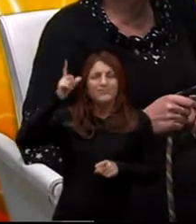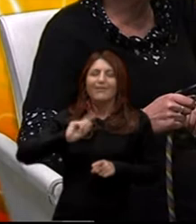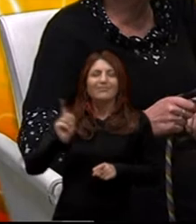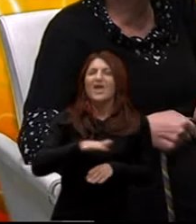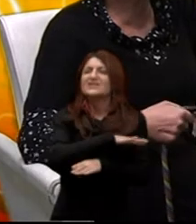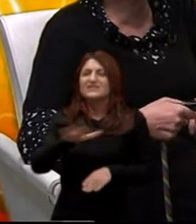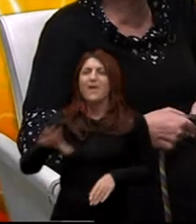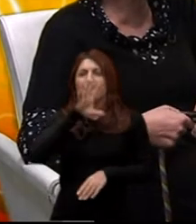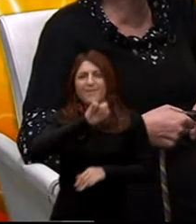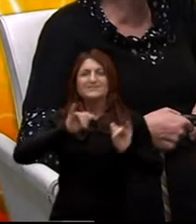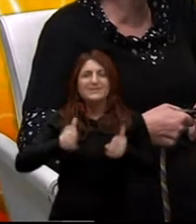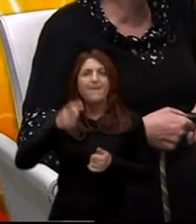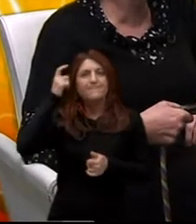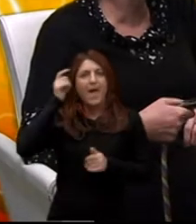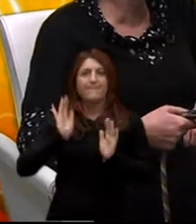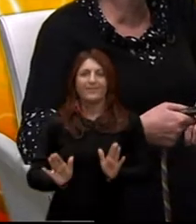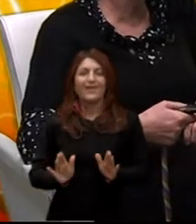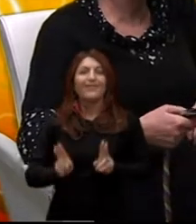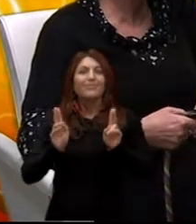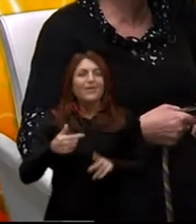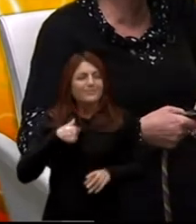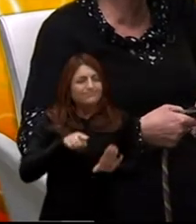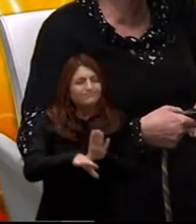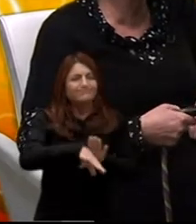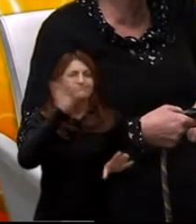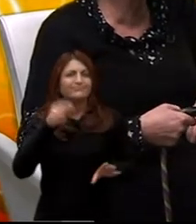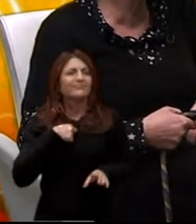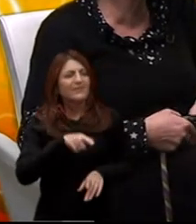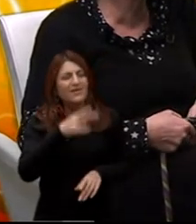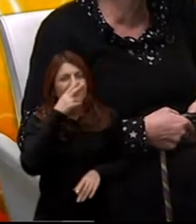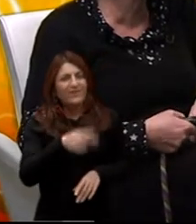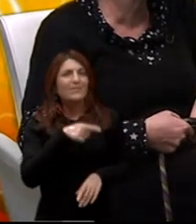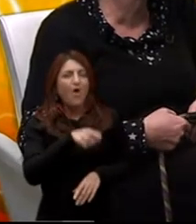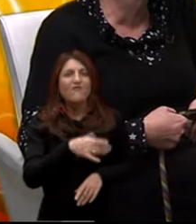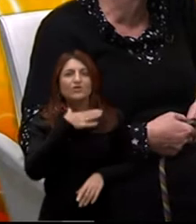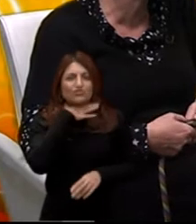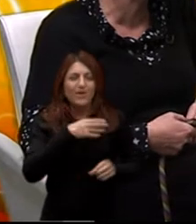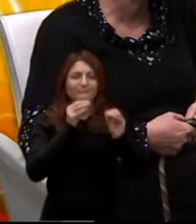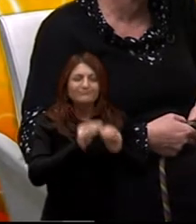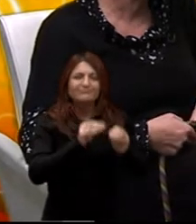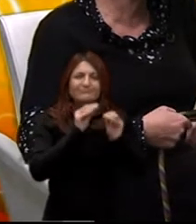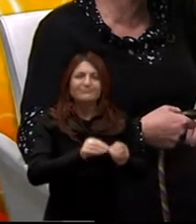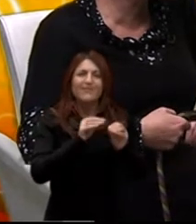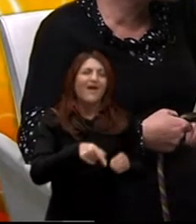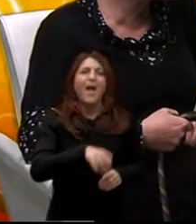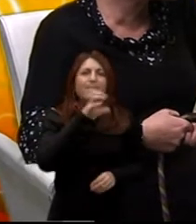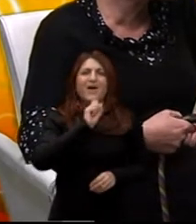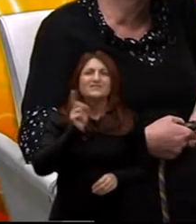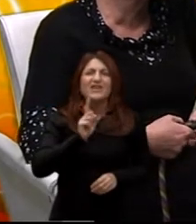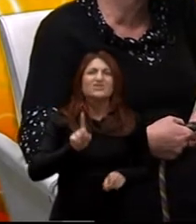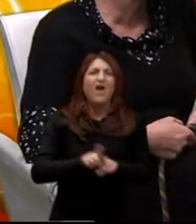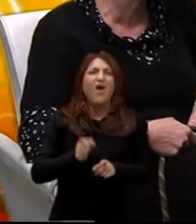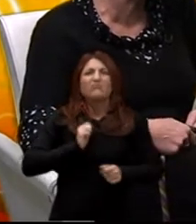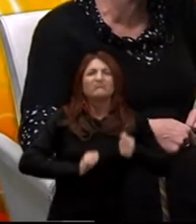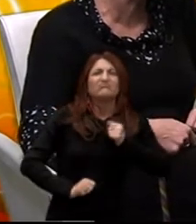biramo karakteristike koje njima neće biti, da im to školovanje neće biti preteško. Znači da će se oni u tom